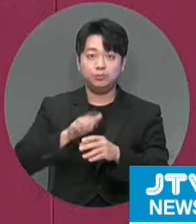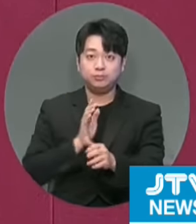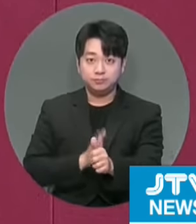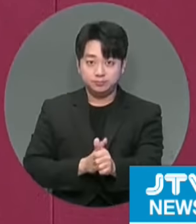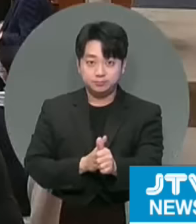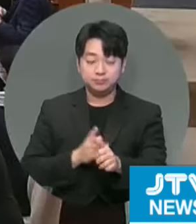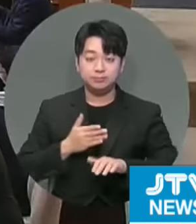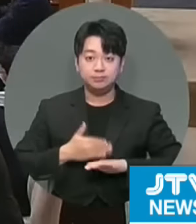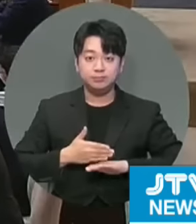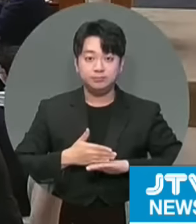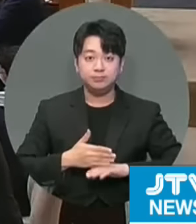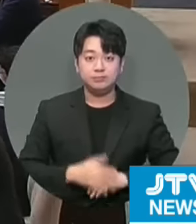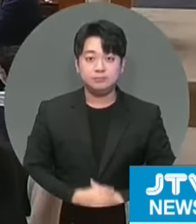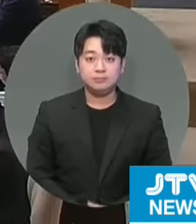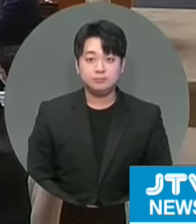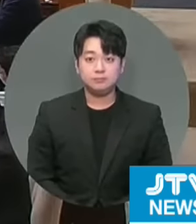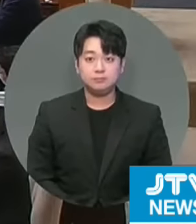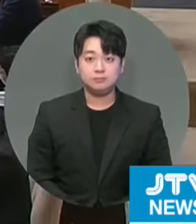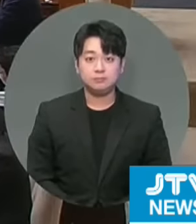감사합니다.